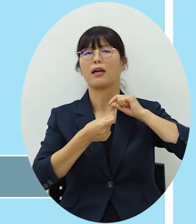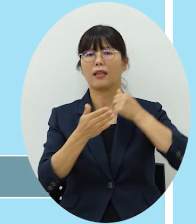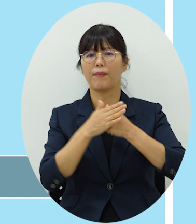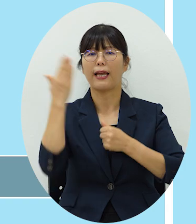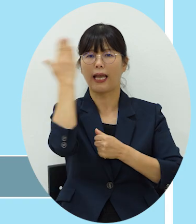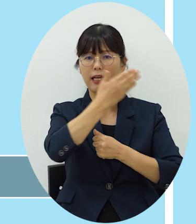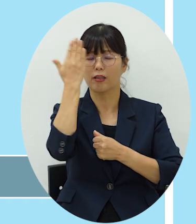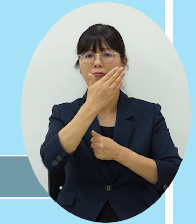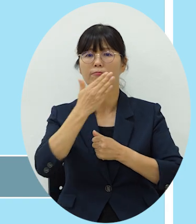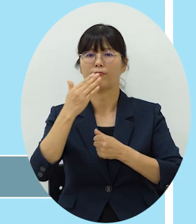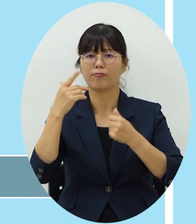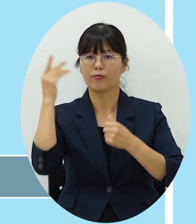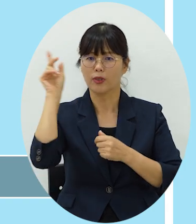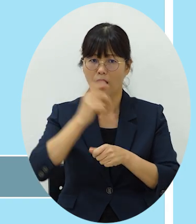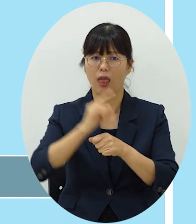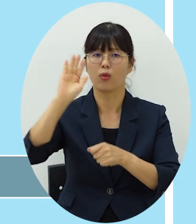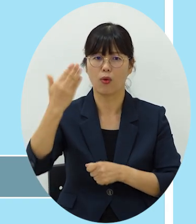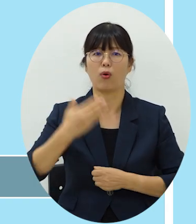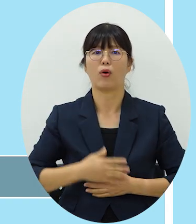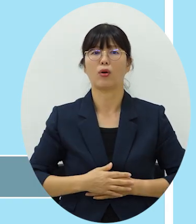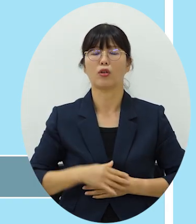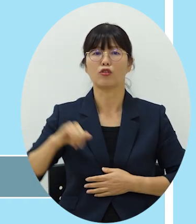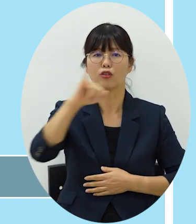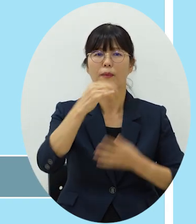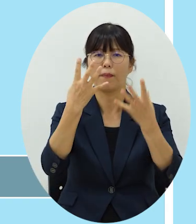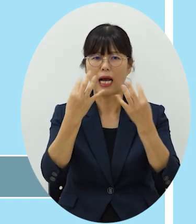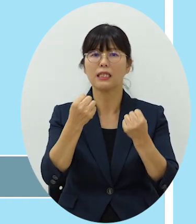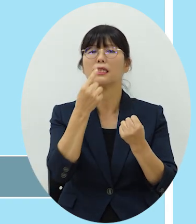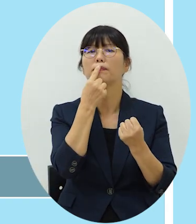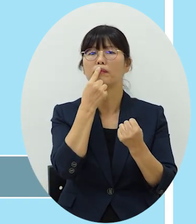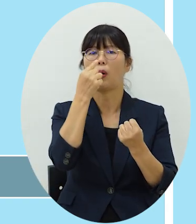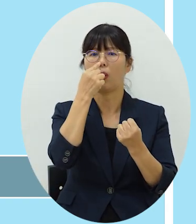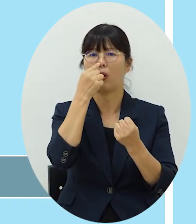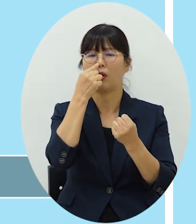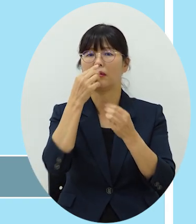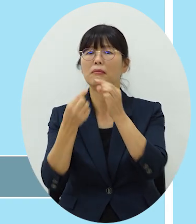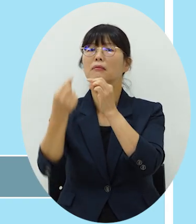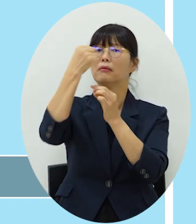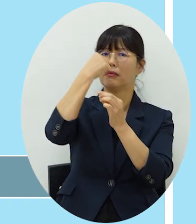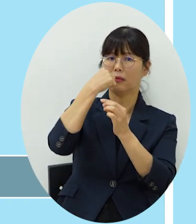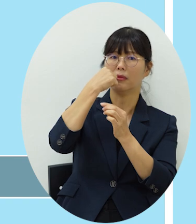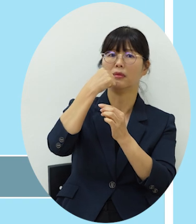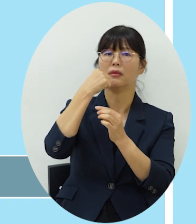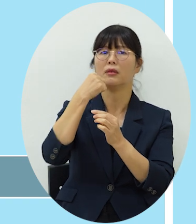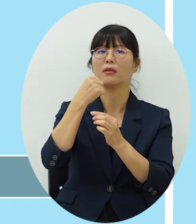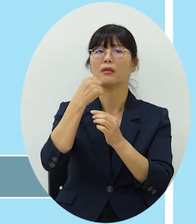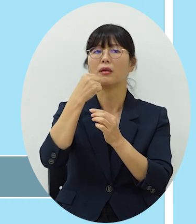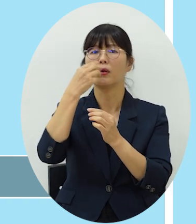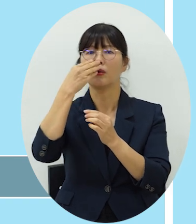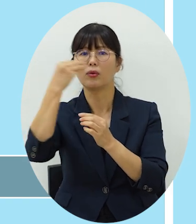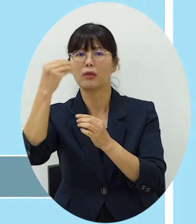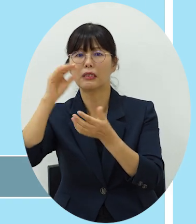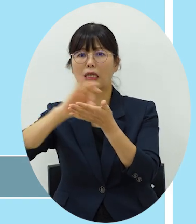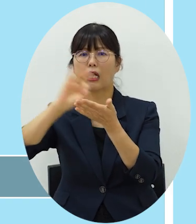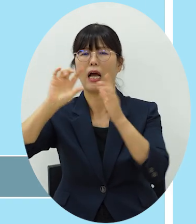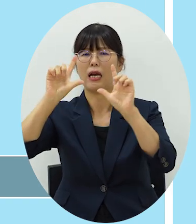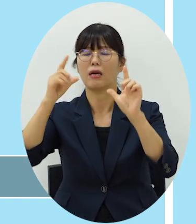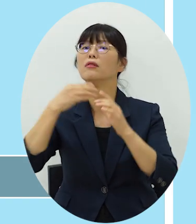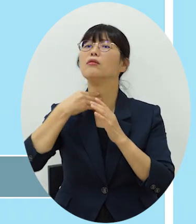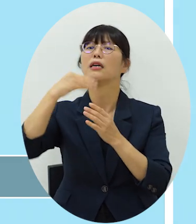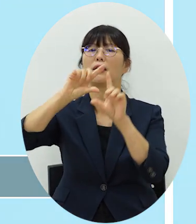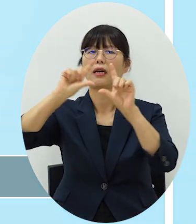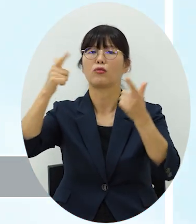가까워 깨끗한 상태를 유지해야 하므로 균이 많이 있는 입과 코 속에 넣었던 카테터를 기관 절개관 흡인에 사용하지